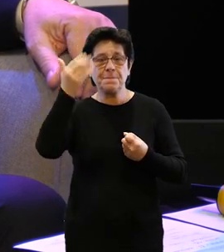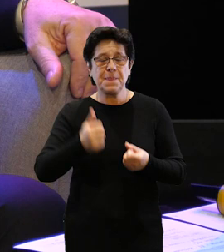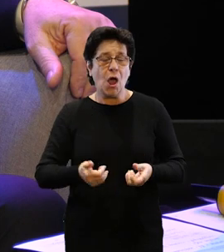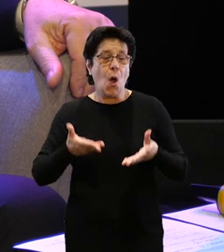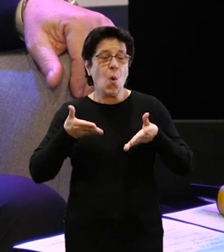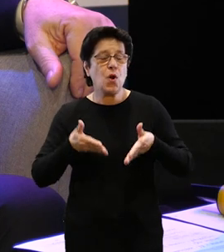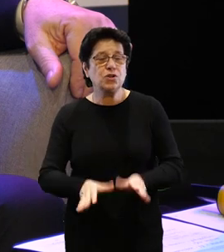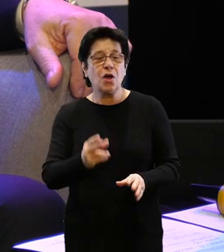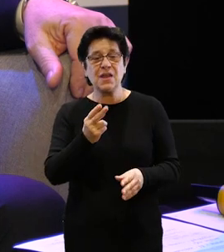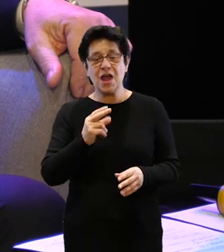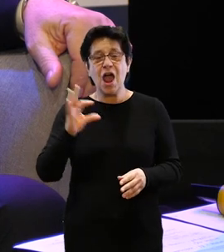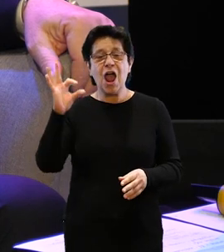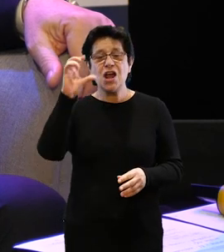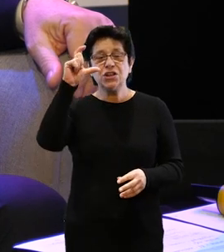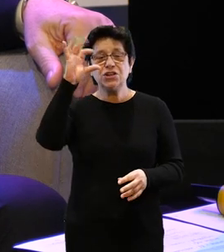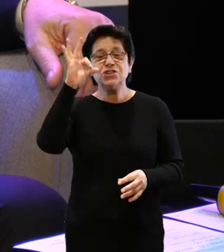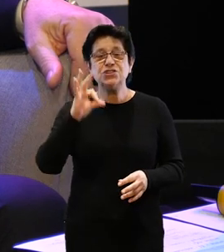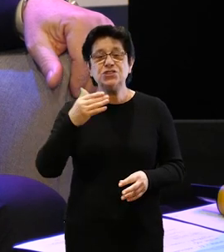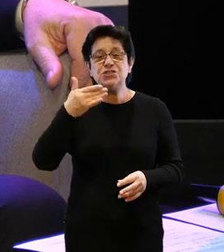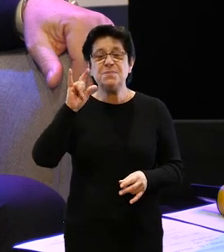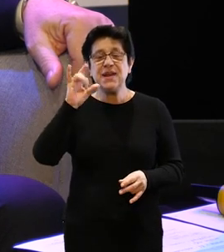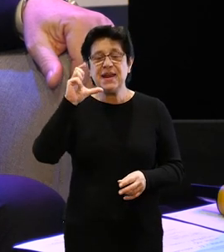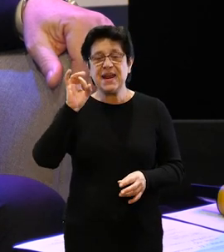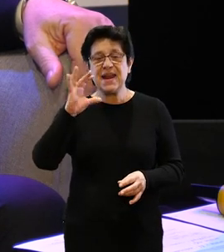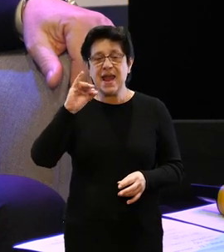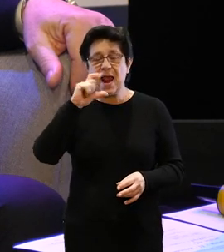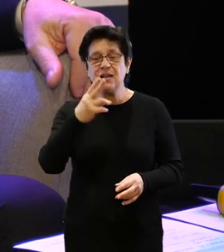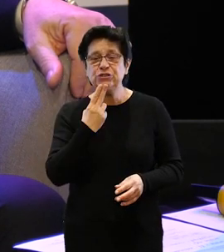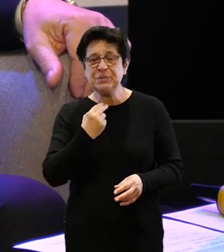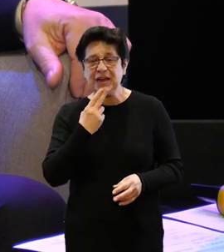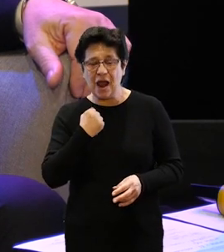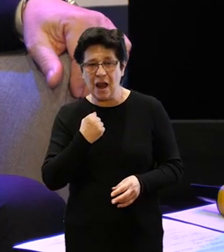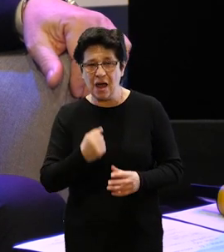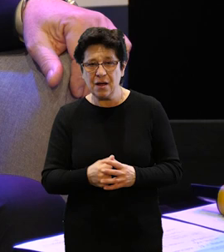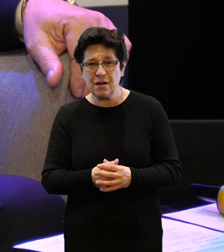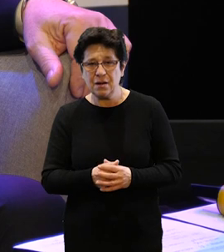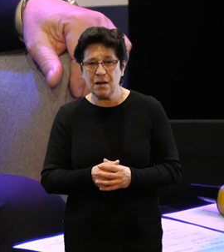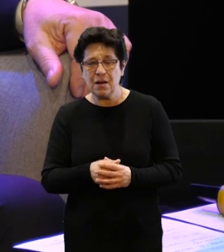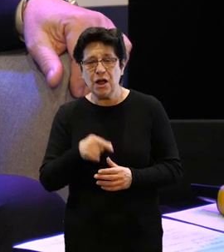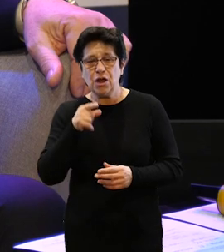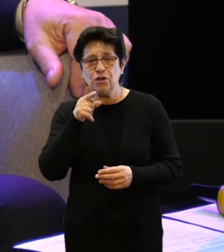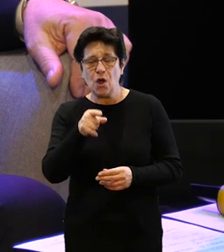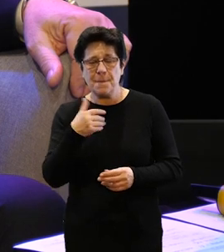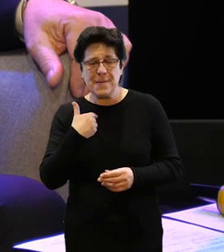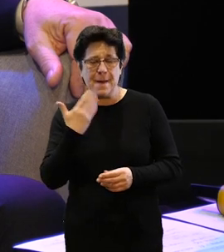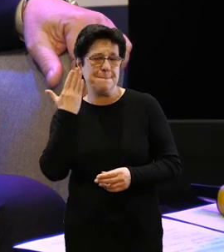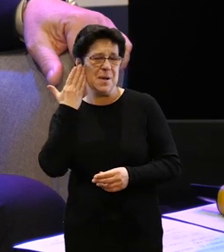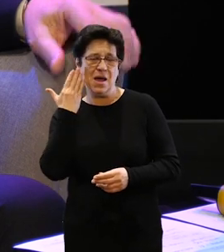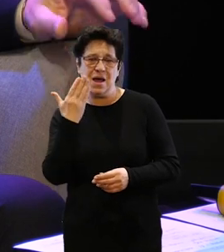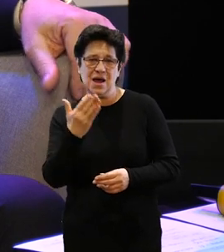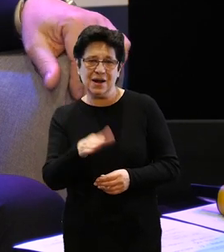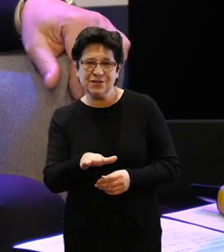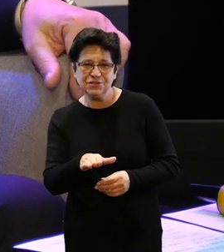Śmigla czyli jakby to powiedzieć spod spod spod Leszna i była to bardzo że tak